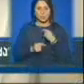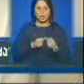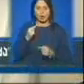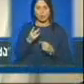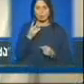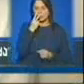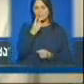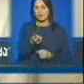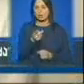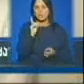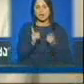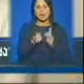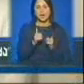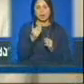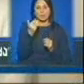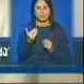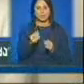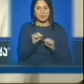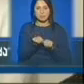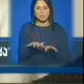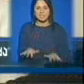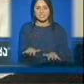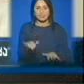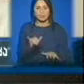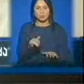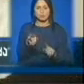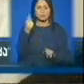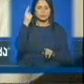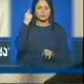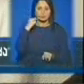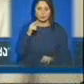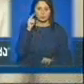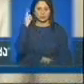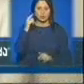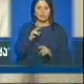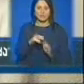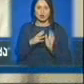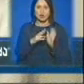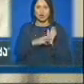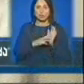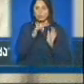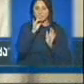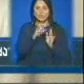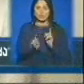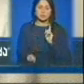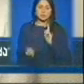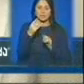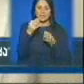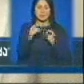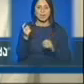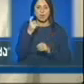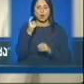თაობამ ნახოს რომ რეალურად მათი ფესვები მიდის გაძლიერებით უფრო შორს ვიდრე 90-იანი